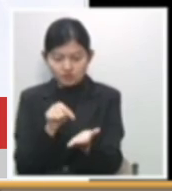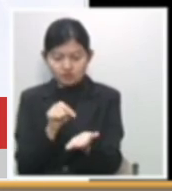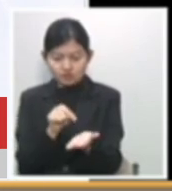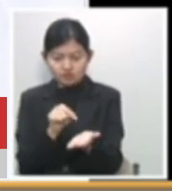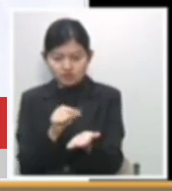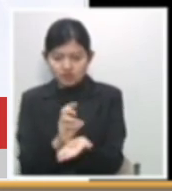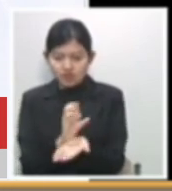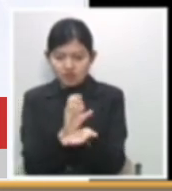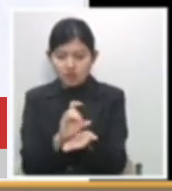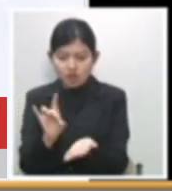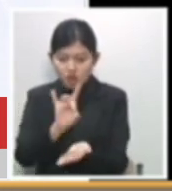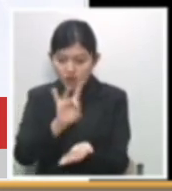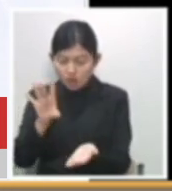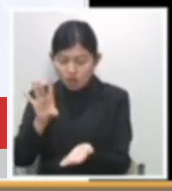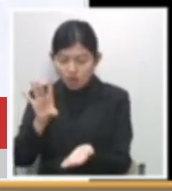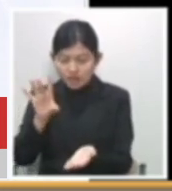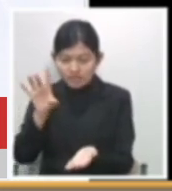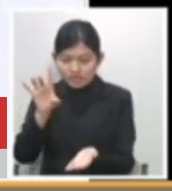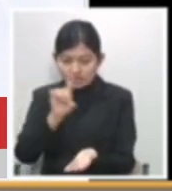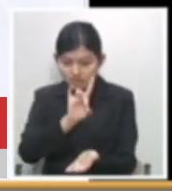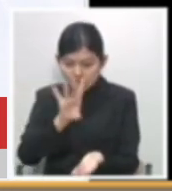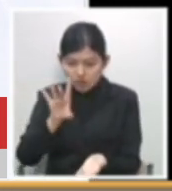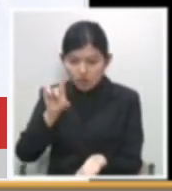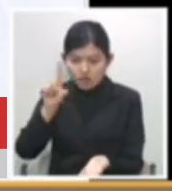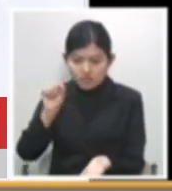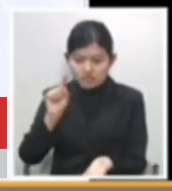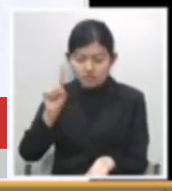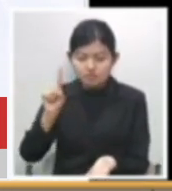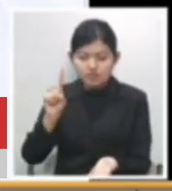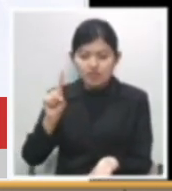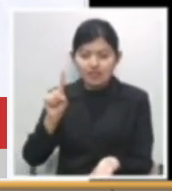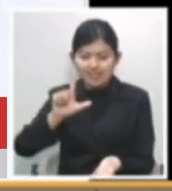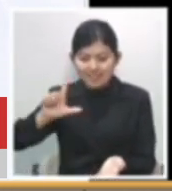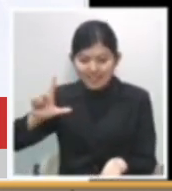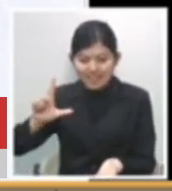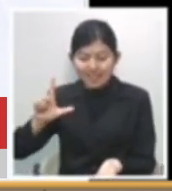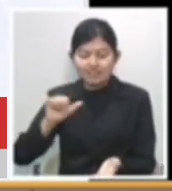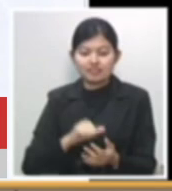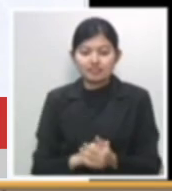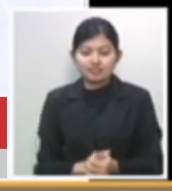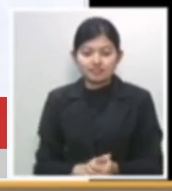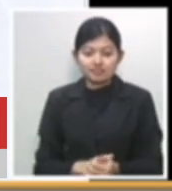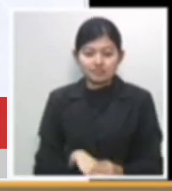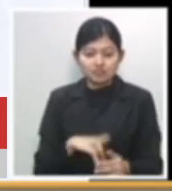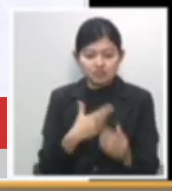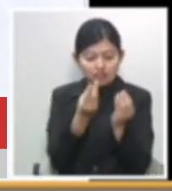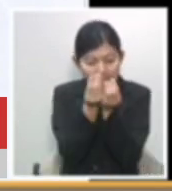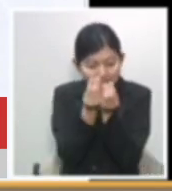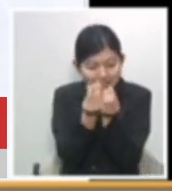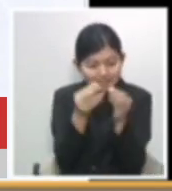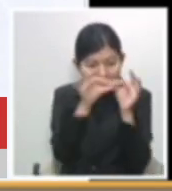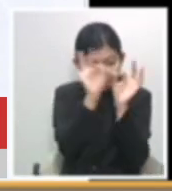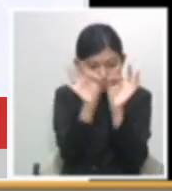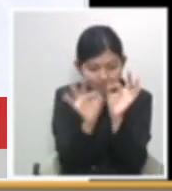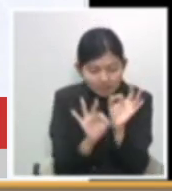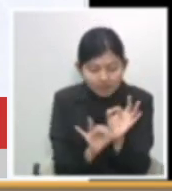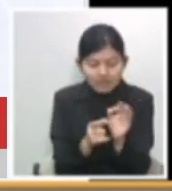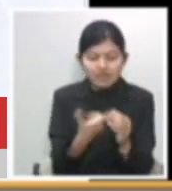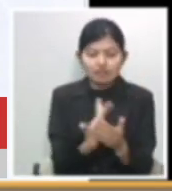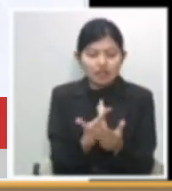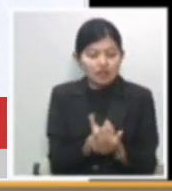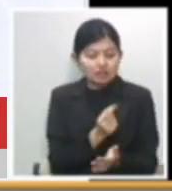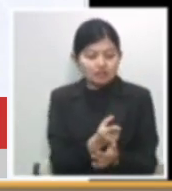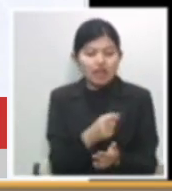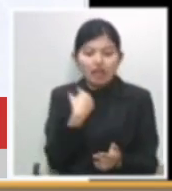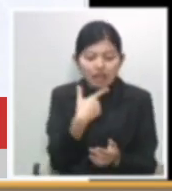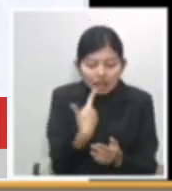จ้างถึง121ล้าน6แสนบาทเศษแล้วก็ไม่มีในรายละเอียดว่าจ้างใครจ้